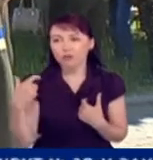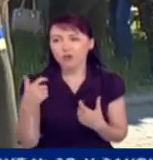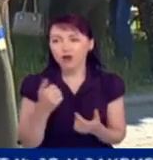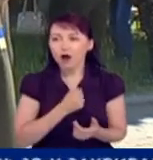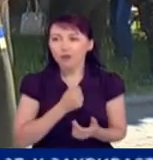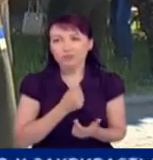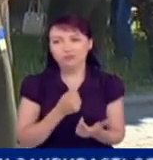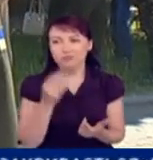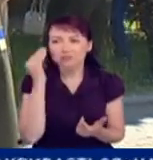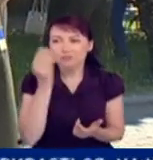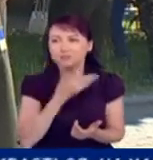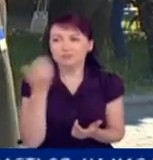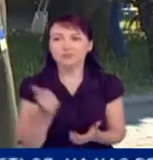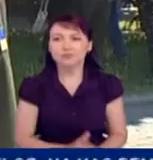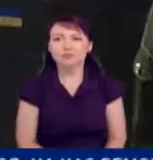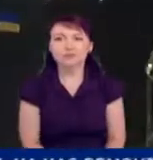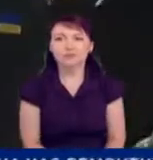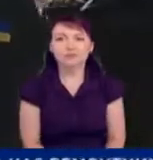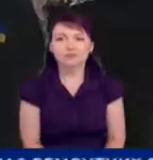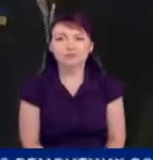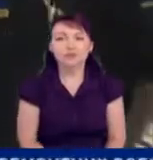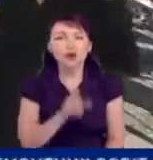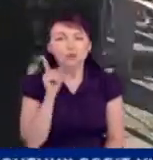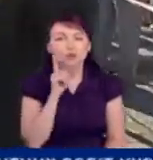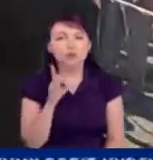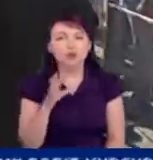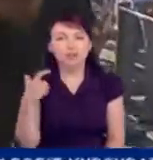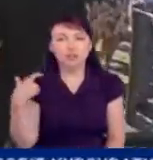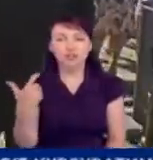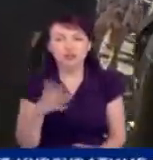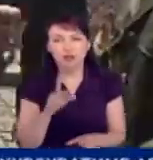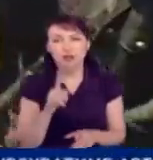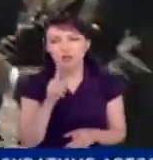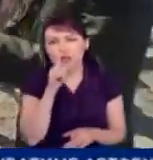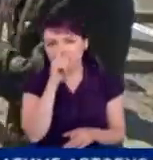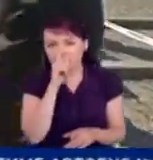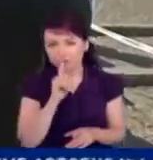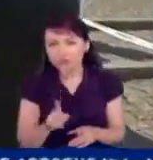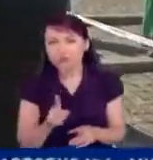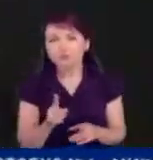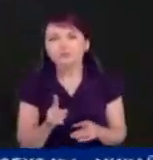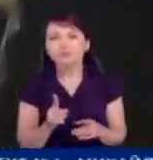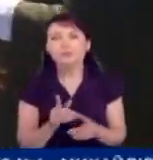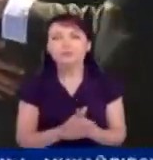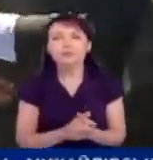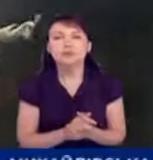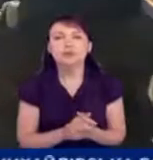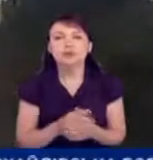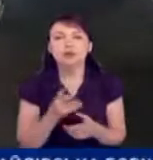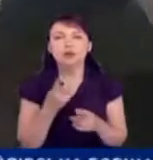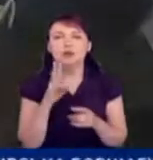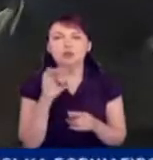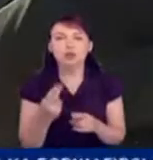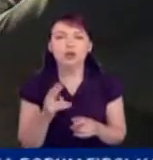то йти навчатися не потрібно. Молоді офіцери вже за місяць поповнять лави військових частин та підрозділів Національної